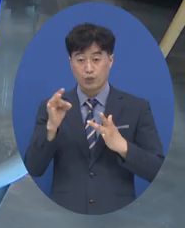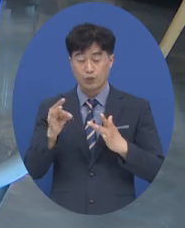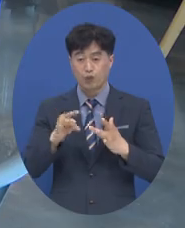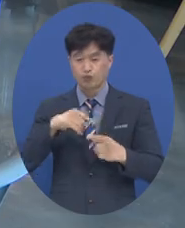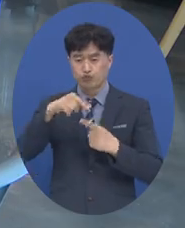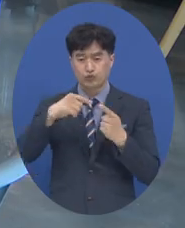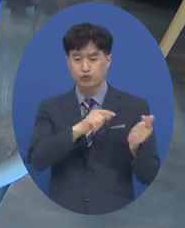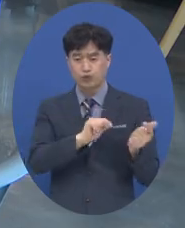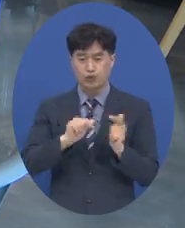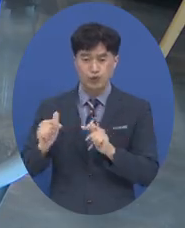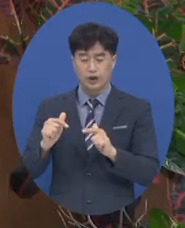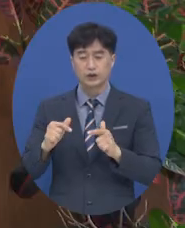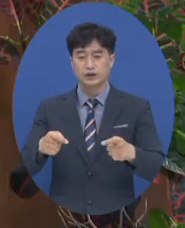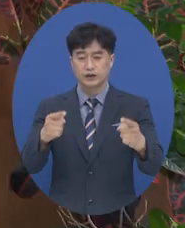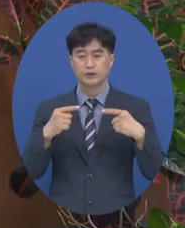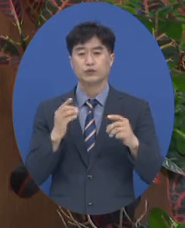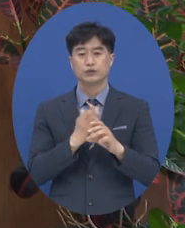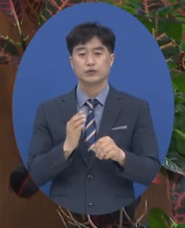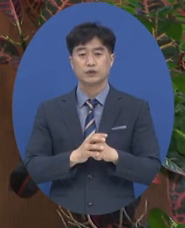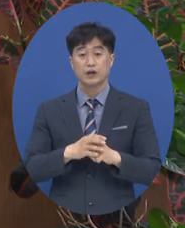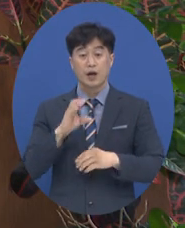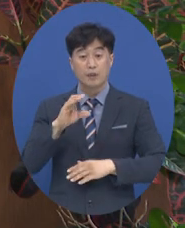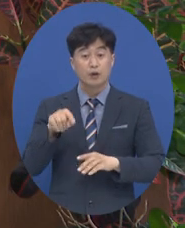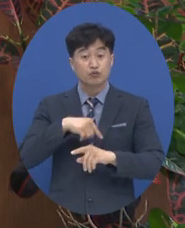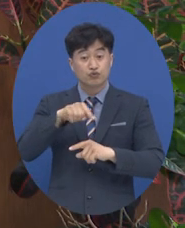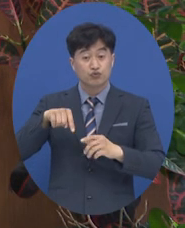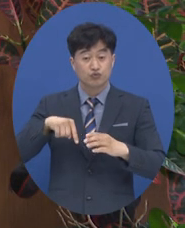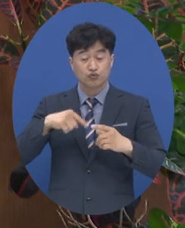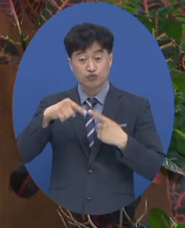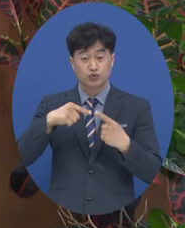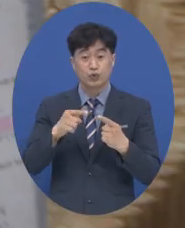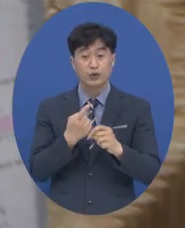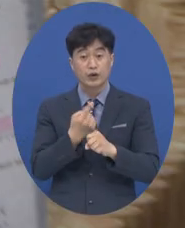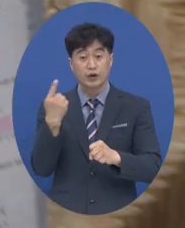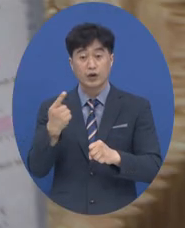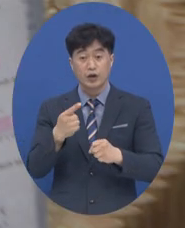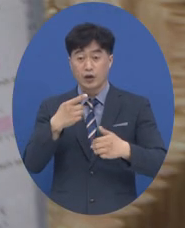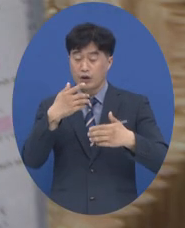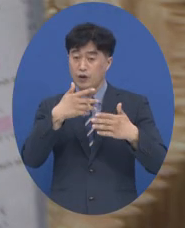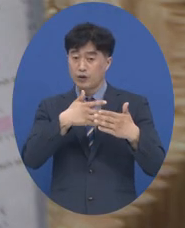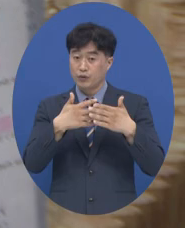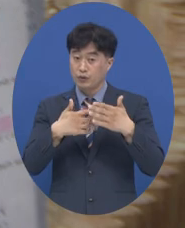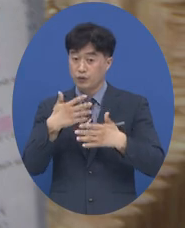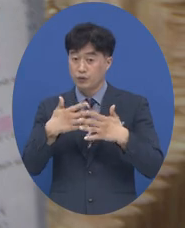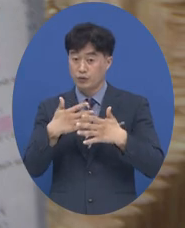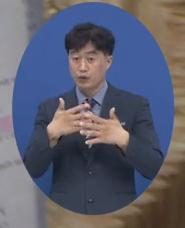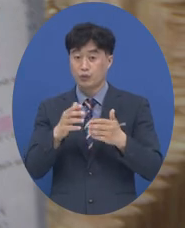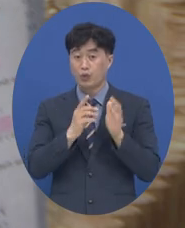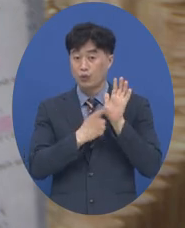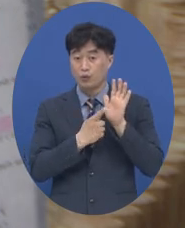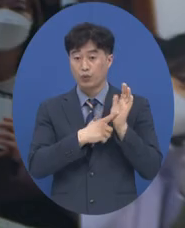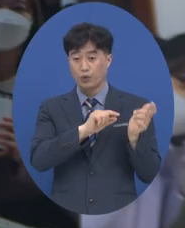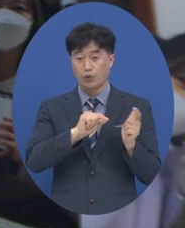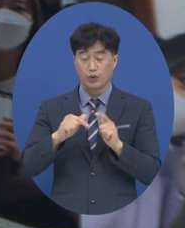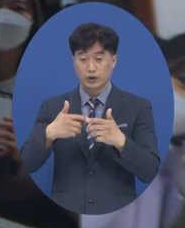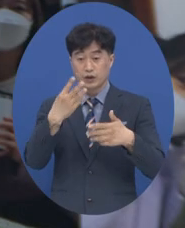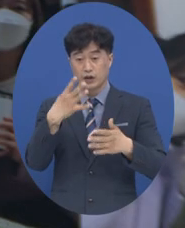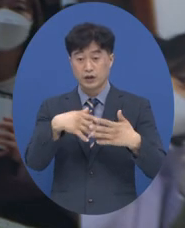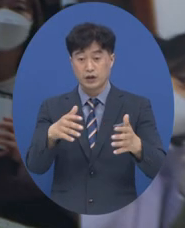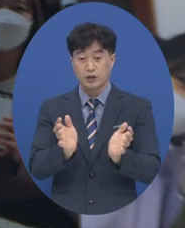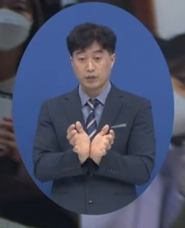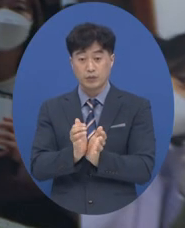참여합니다 카페운영 뿐만 아니라 예술과 미디어 홍보 취득 네 팀으로 나눠 프로그램을 직접 기획하고